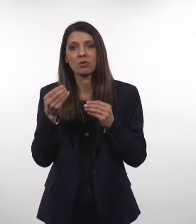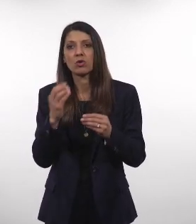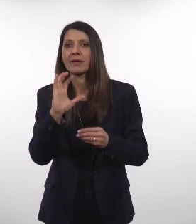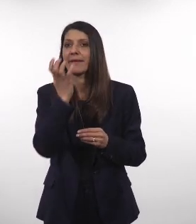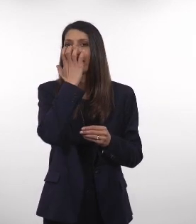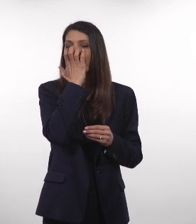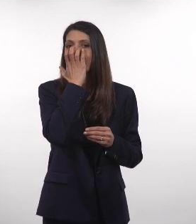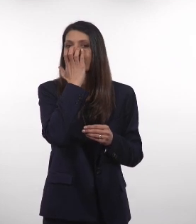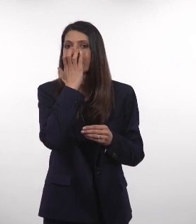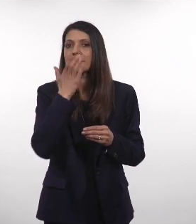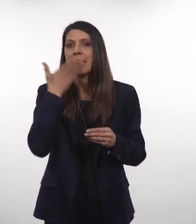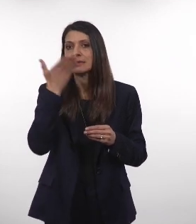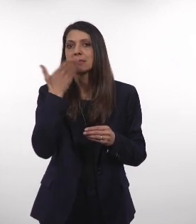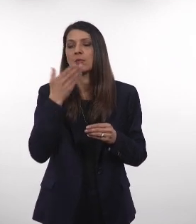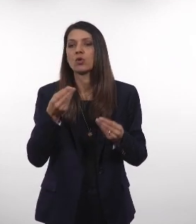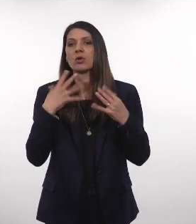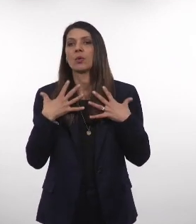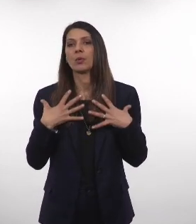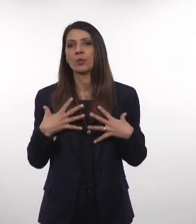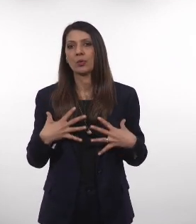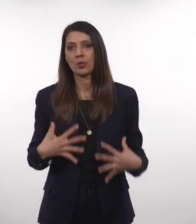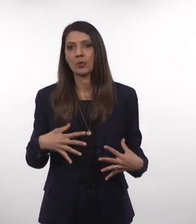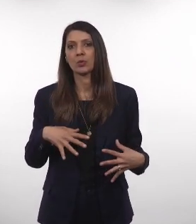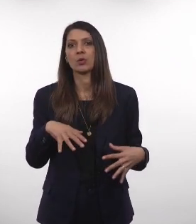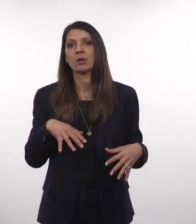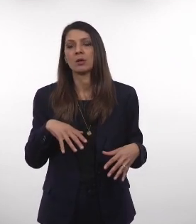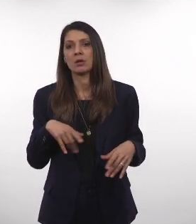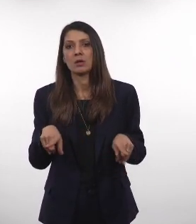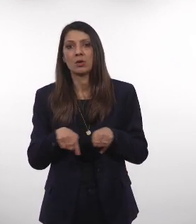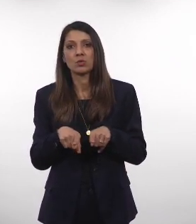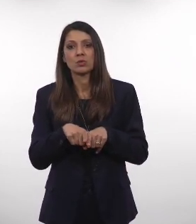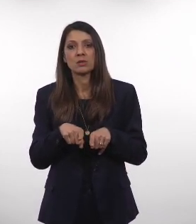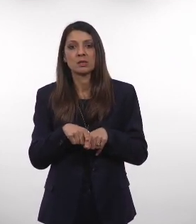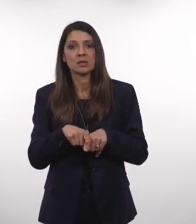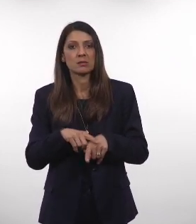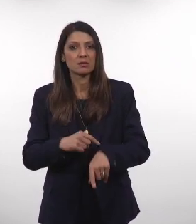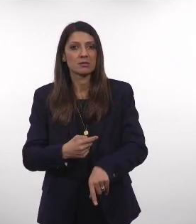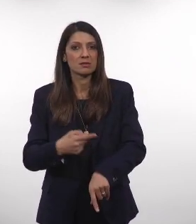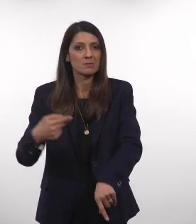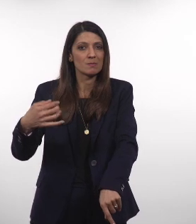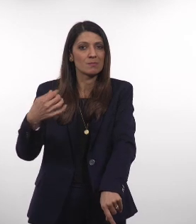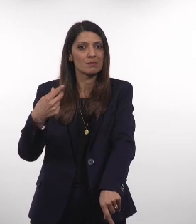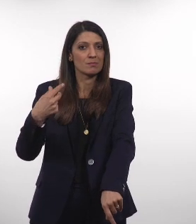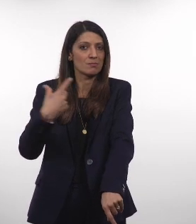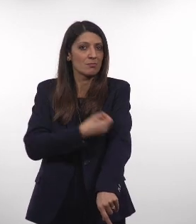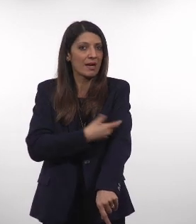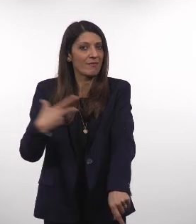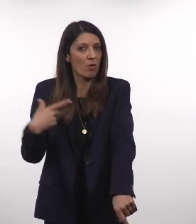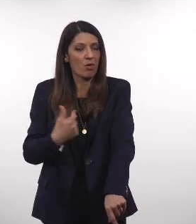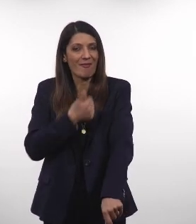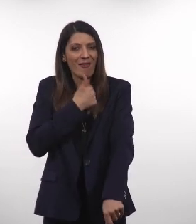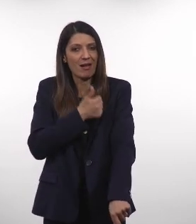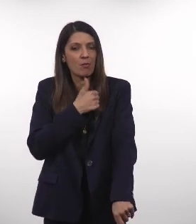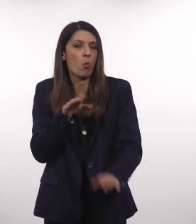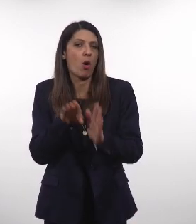pour permettre qu'il se détende et qu'il soit moins gêné par la perception de la sensation douloureuse et que le prélèvement sanguin puisse se